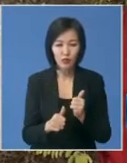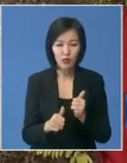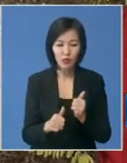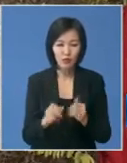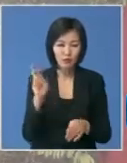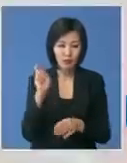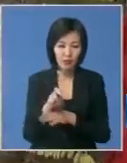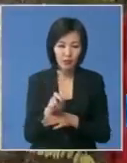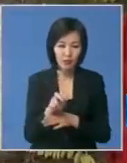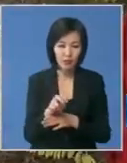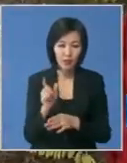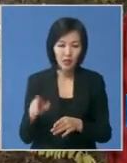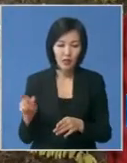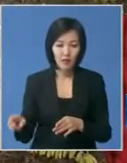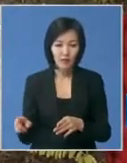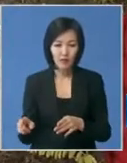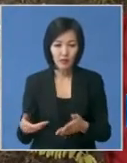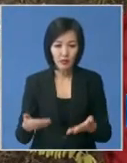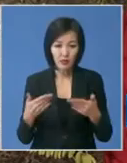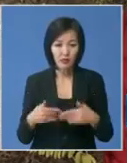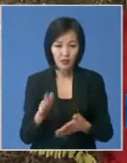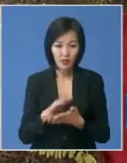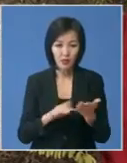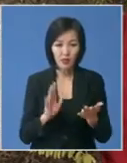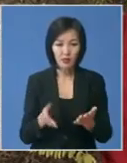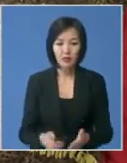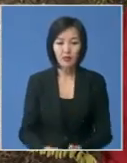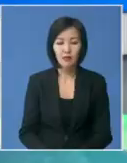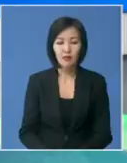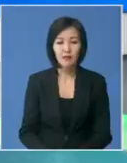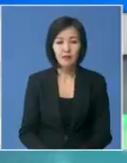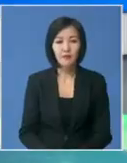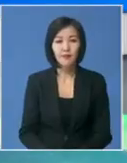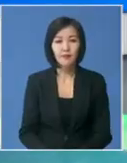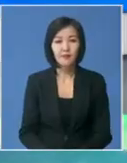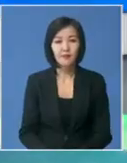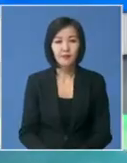сайын келіп жүрген клиенттерімізді қабылдай береміз деген үміттеміз.